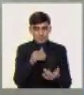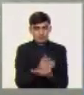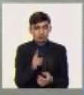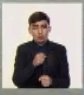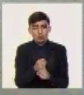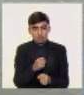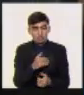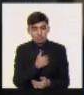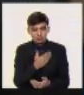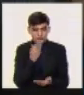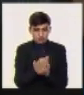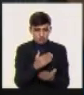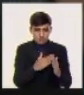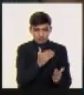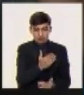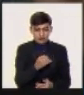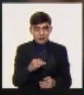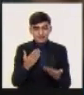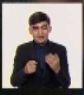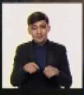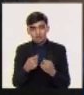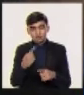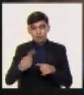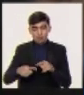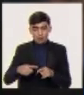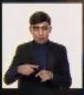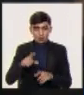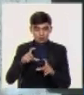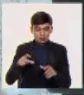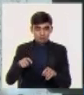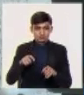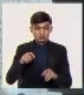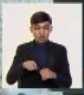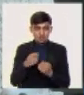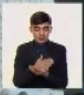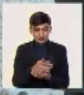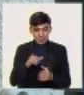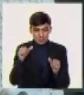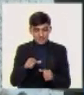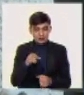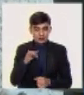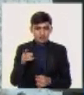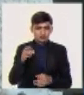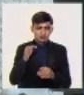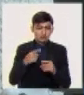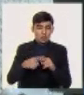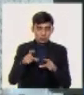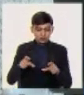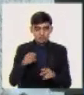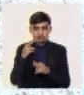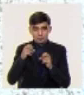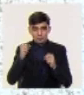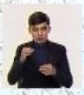угодно делать в своей собственности. Но если он нарушает права других людей, его все же можно через суд ограничить в правах пользования квартирой, говорят